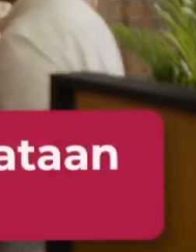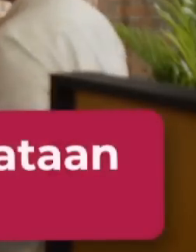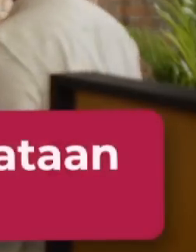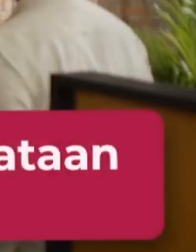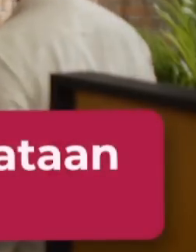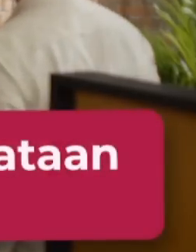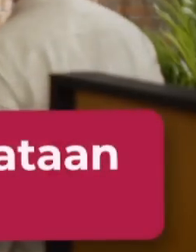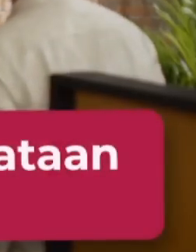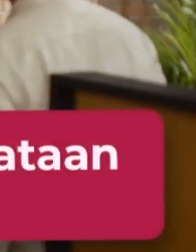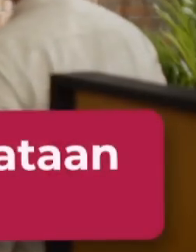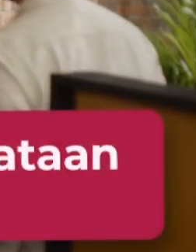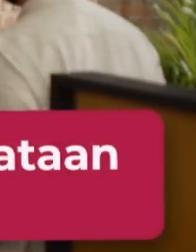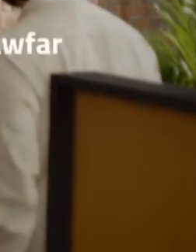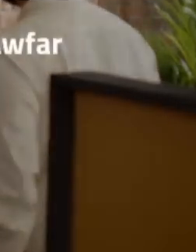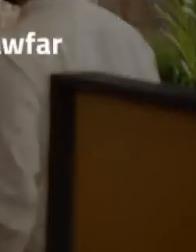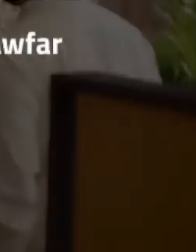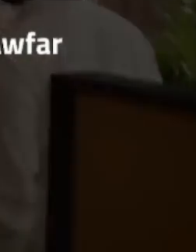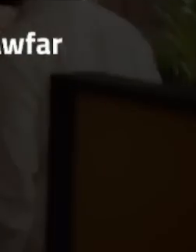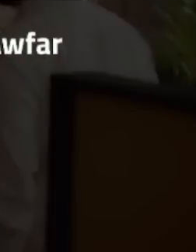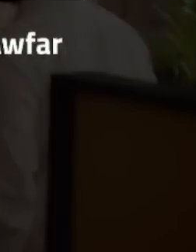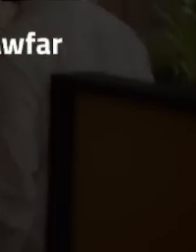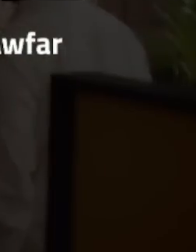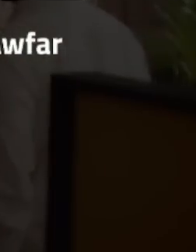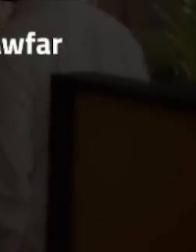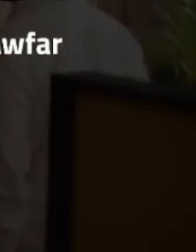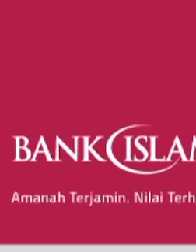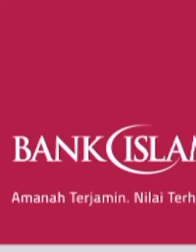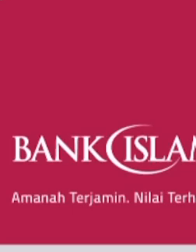Jadikan impian anda kenyataan dengan Al-Aufa.